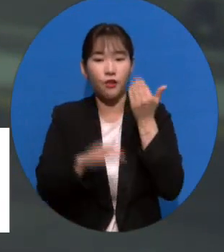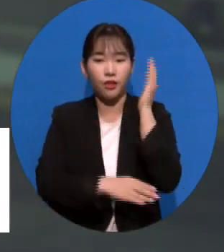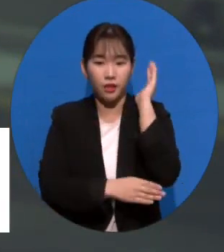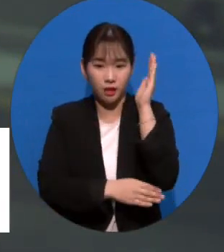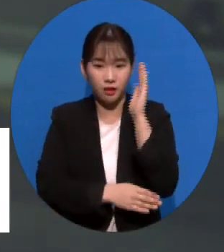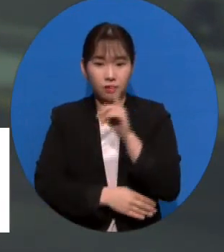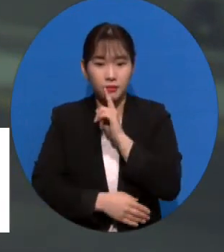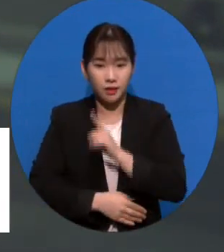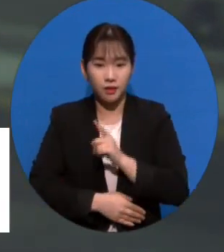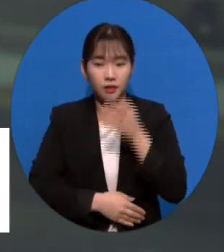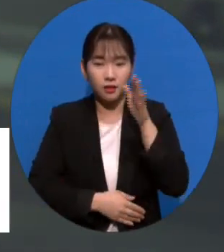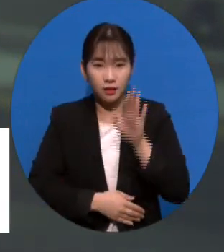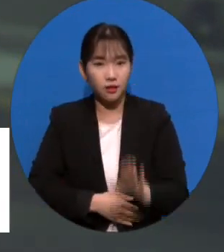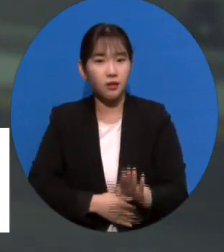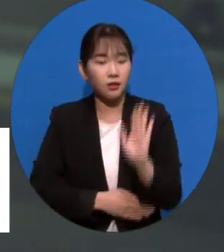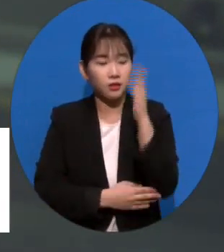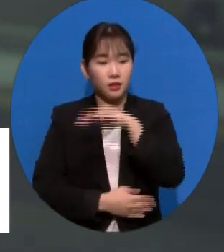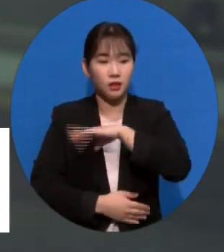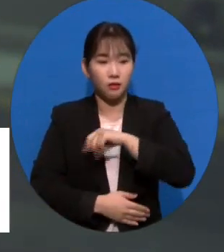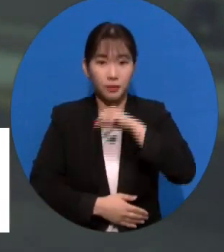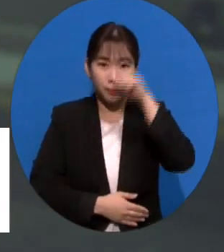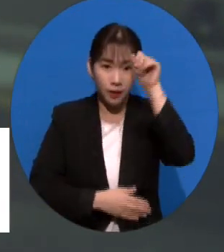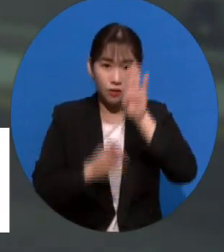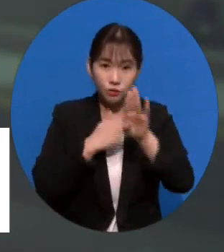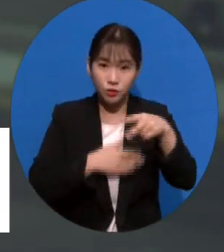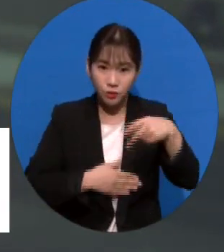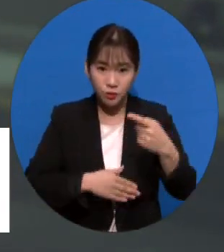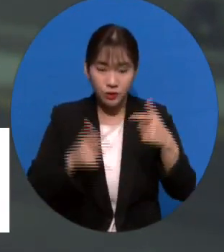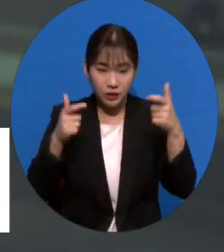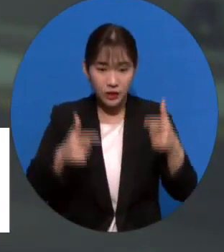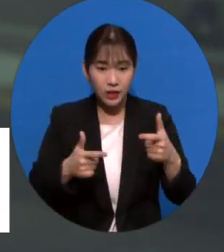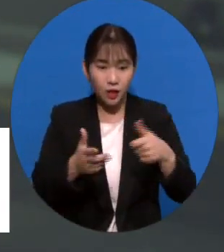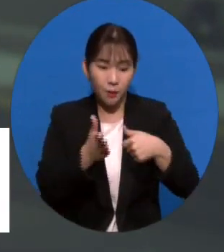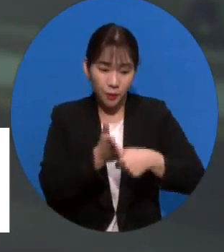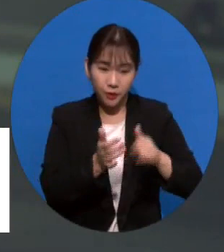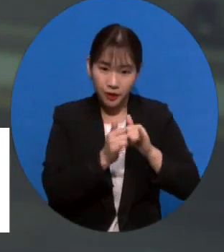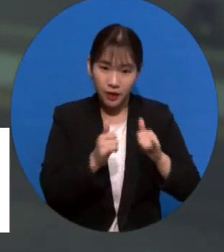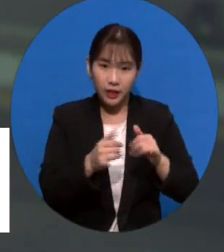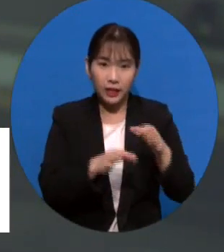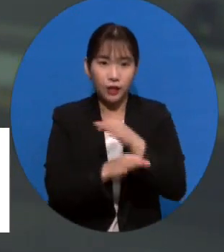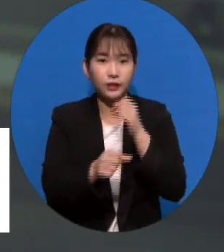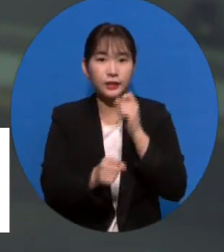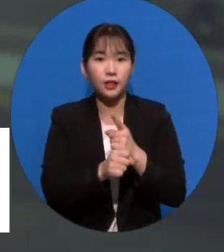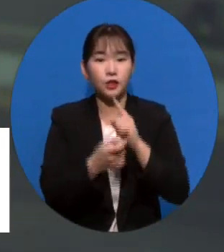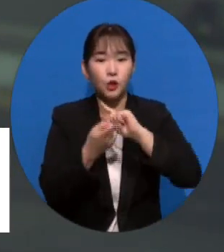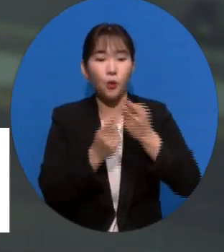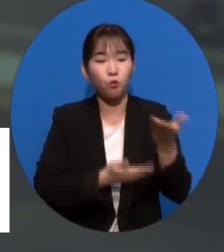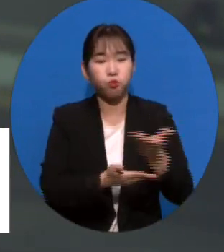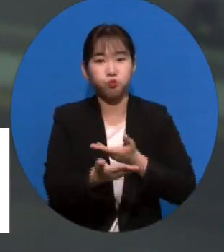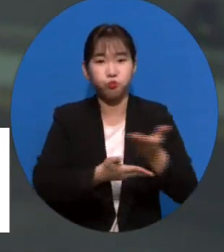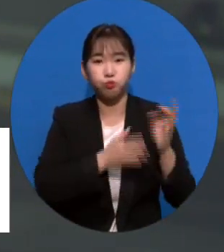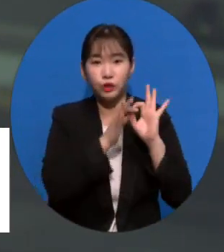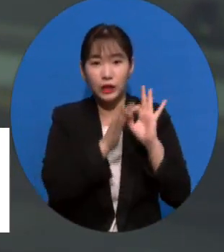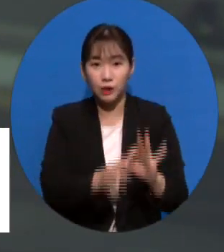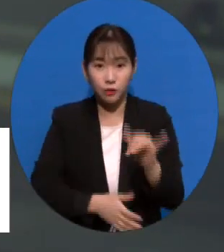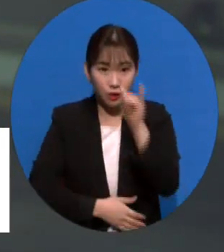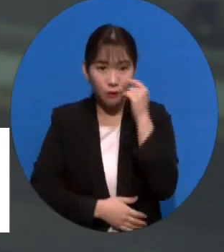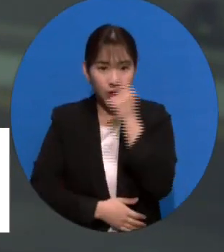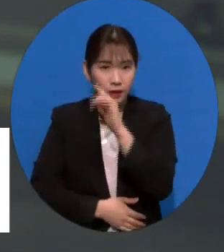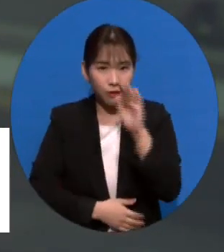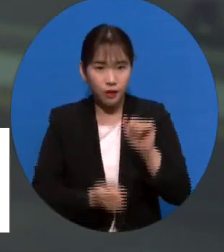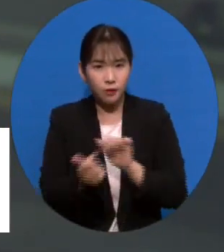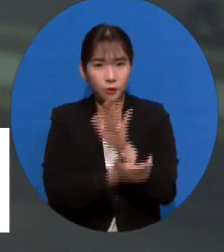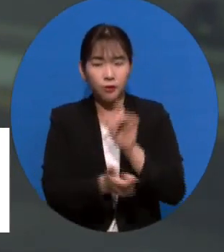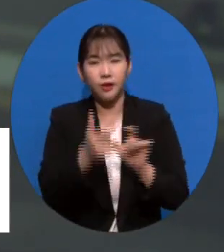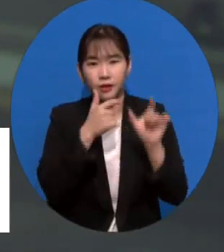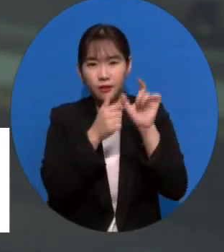있습니다. 그런데 시 의원이 된 이후에도 지역구 유권자와 경제적 공생이 꾸준히 이어져 왔던 것으로 확인돼